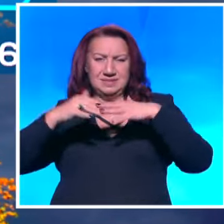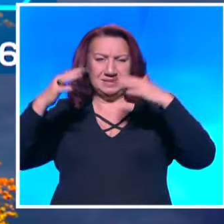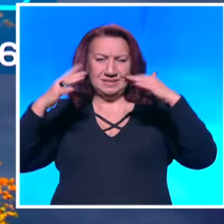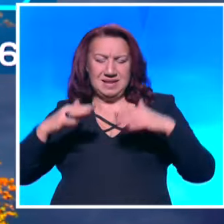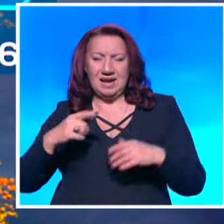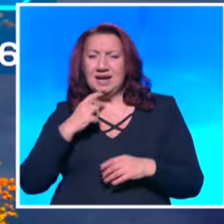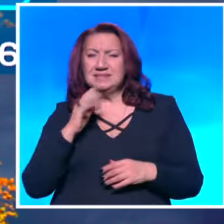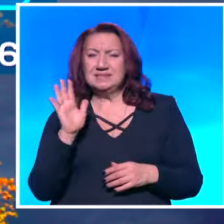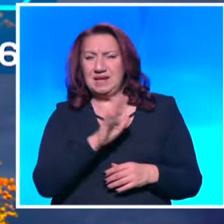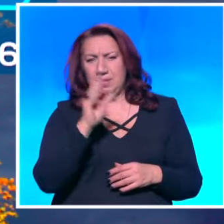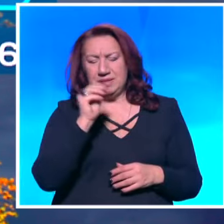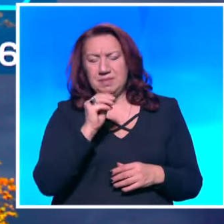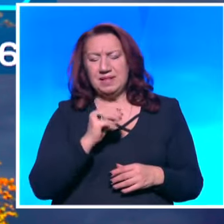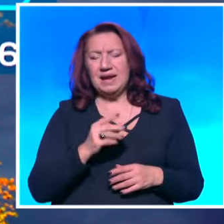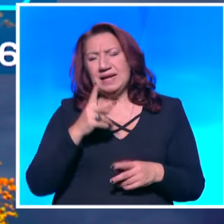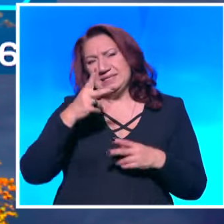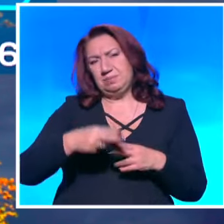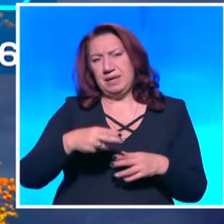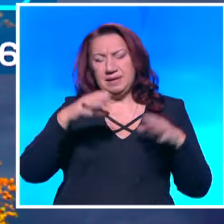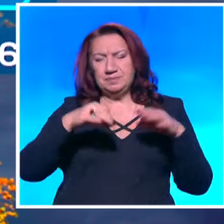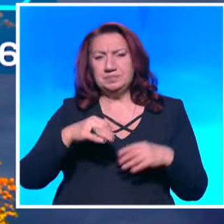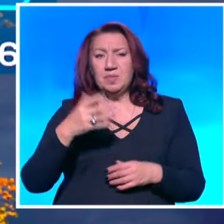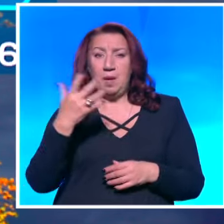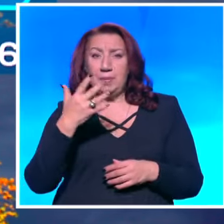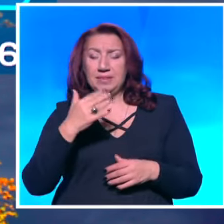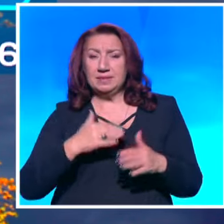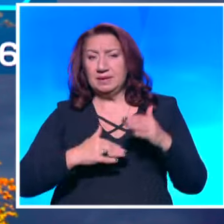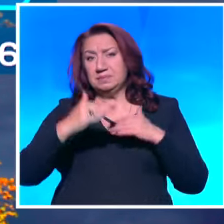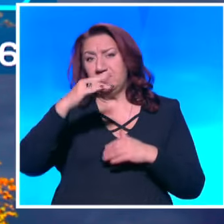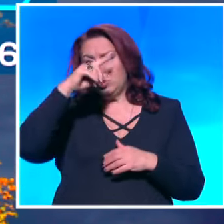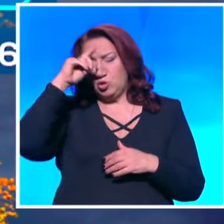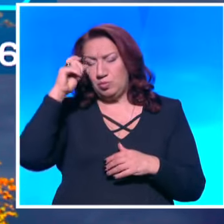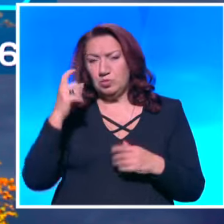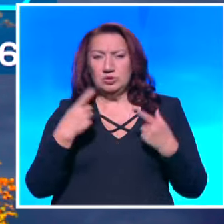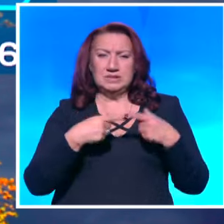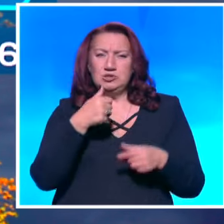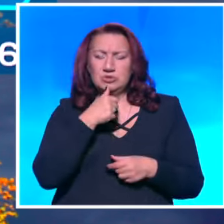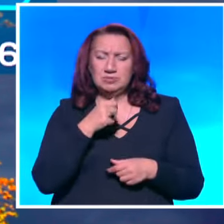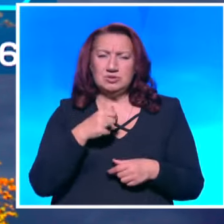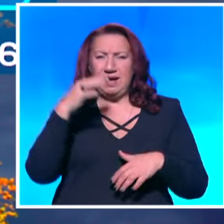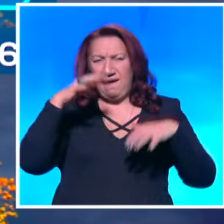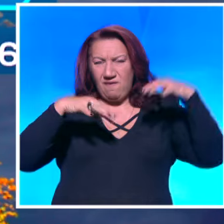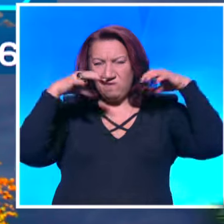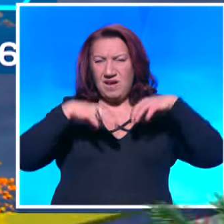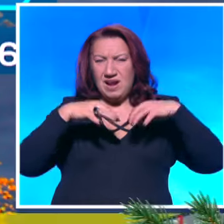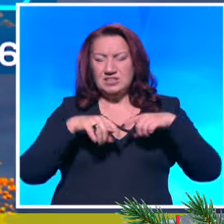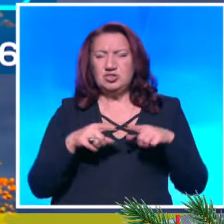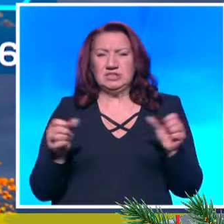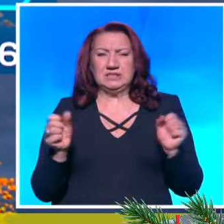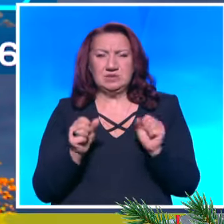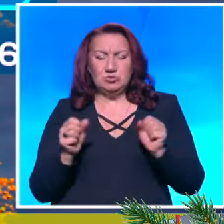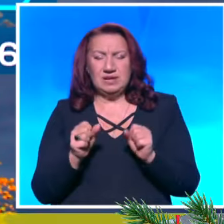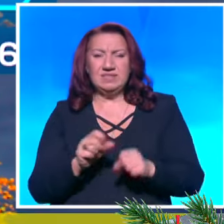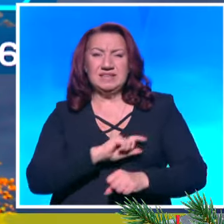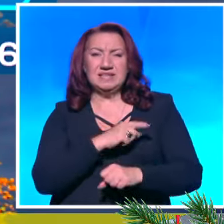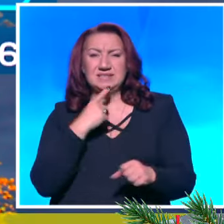спрат в петък временно повишение на температурите през вз нощта срещу събота пак валежи застудяване и усилване на вятъра в